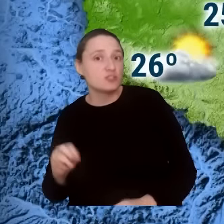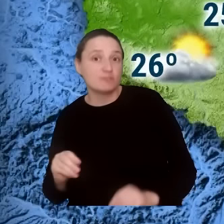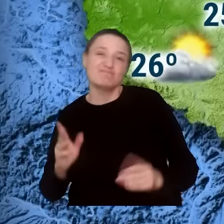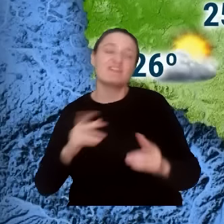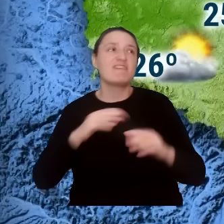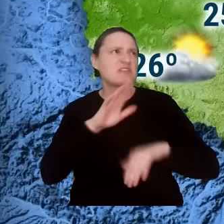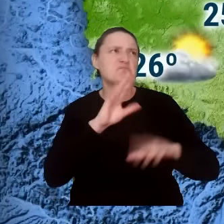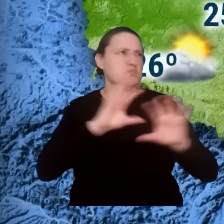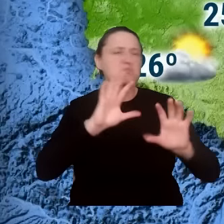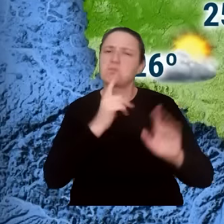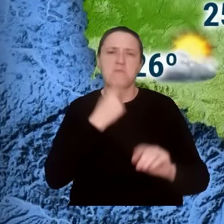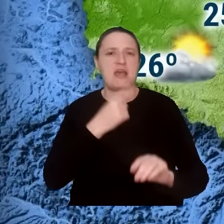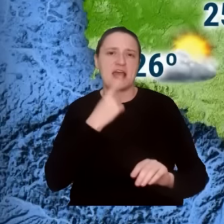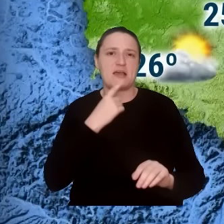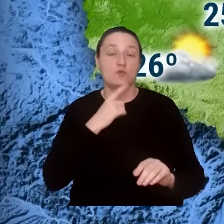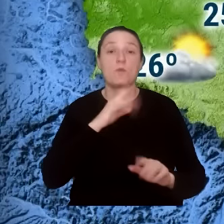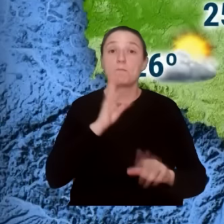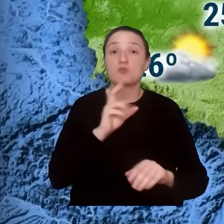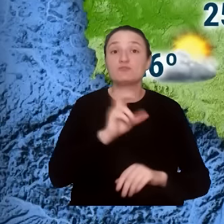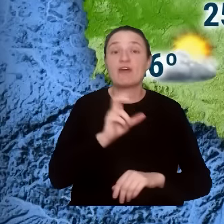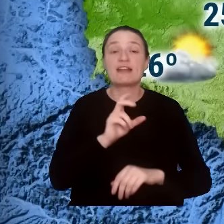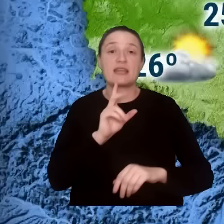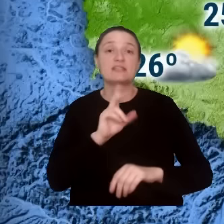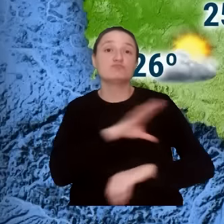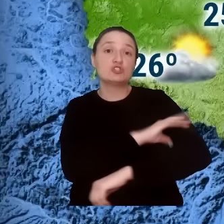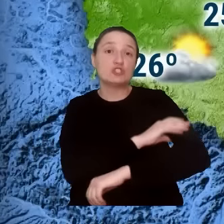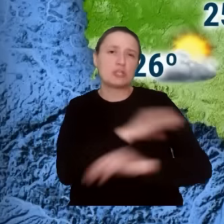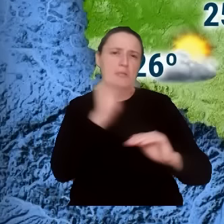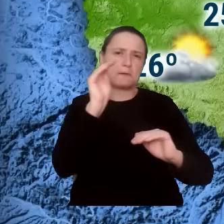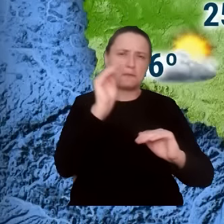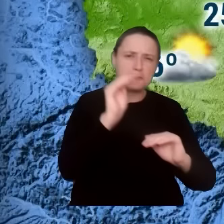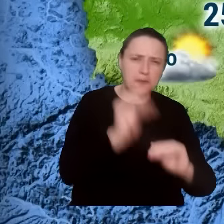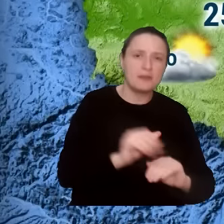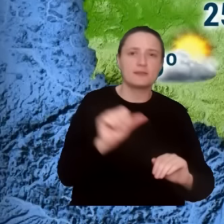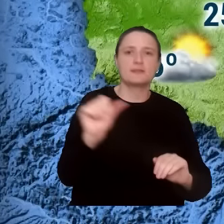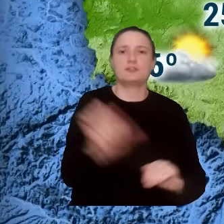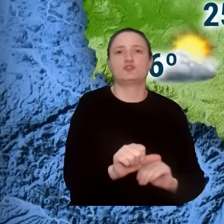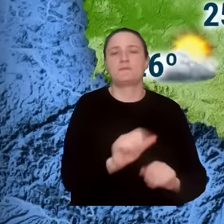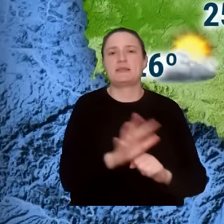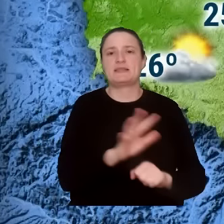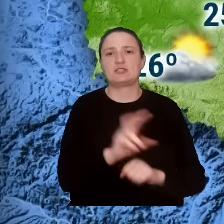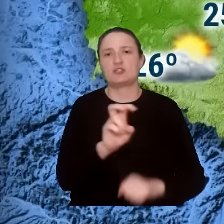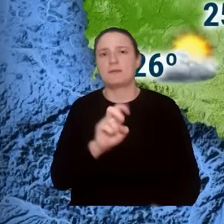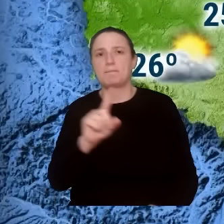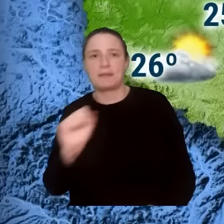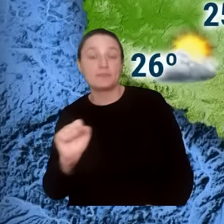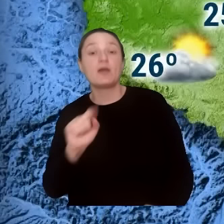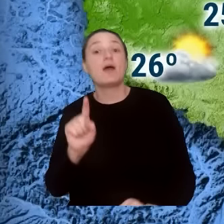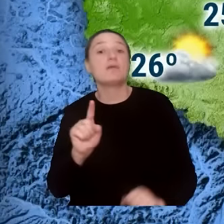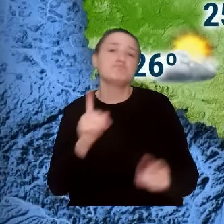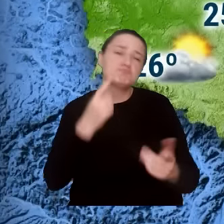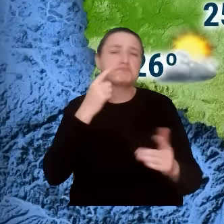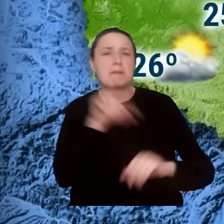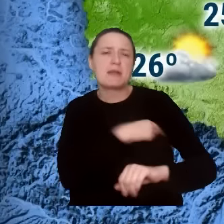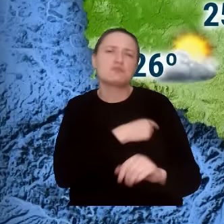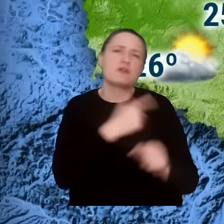małe. W czwartek ciśnienie zacznie spadać. Na barometrach zanotujemy 1015 hektopaskali. Temperatura oscylować będzie w granicach